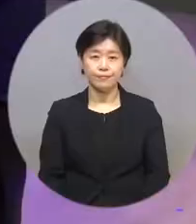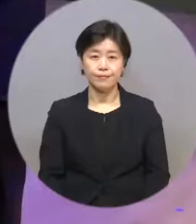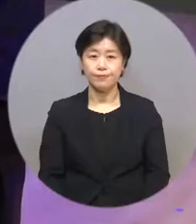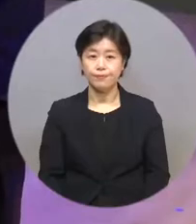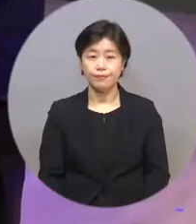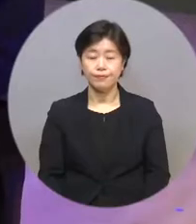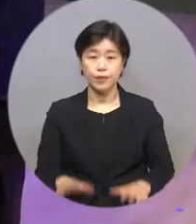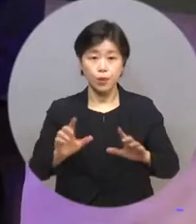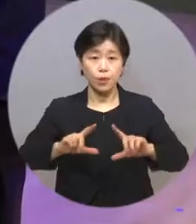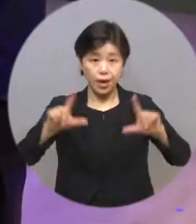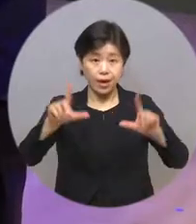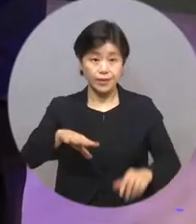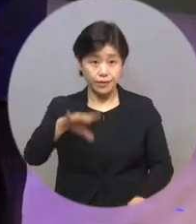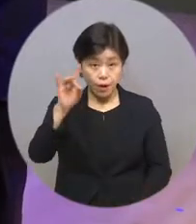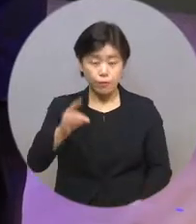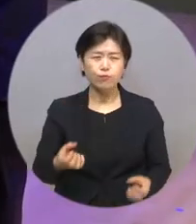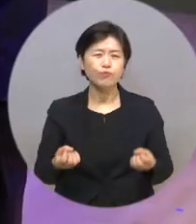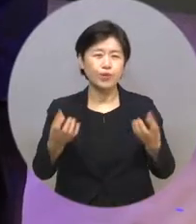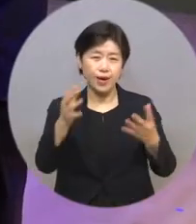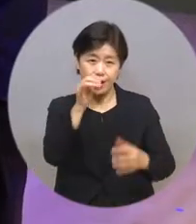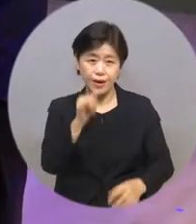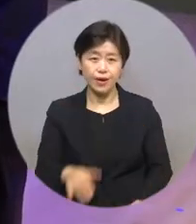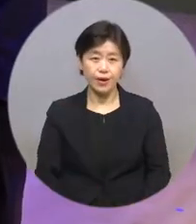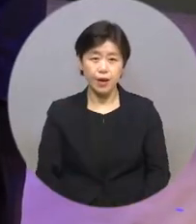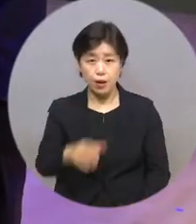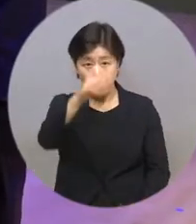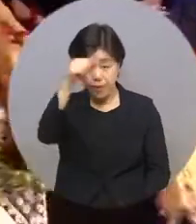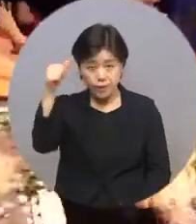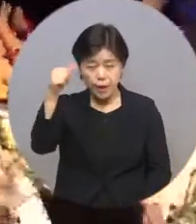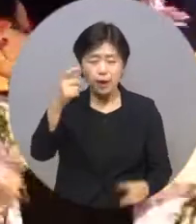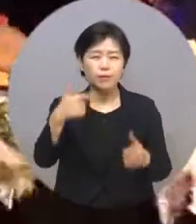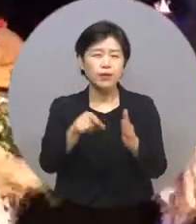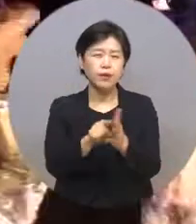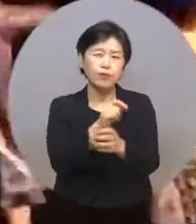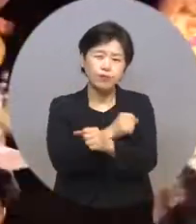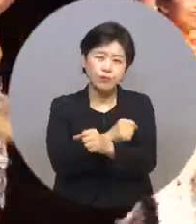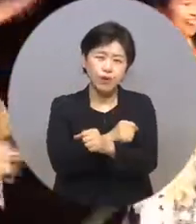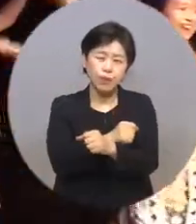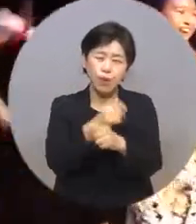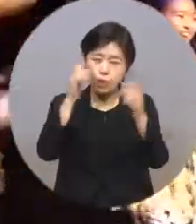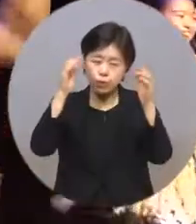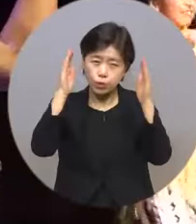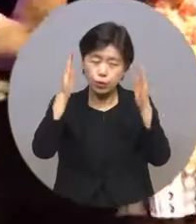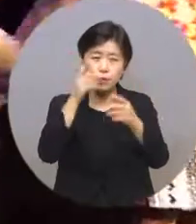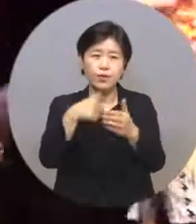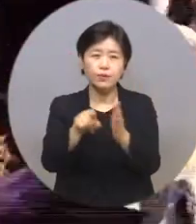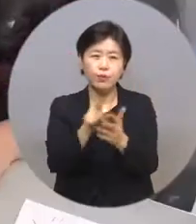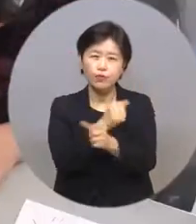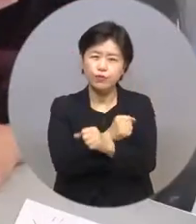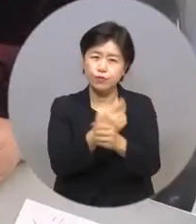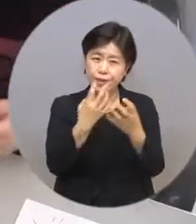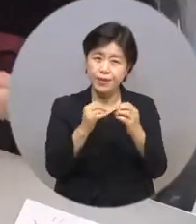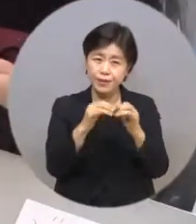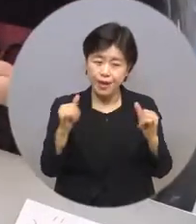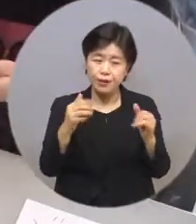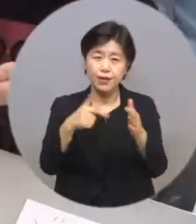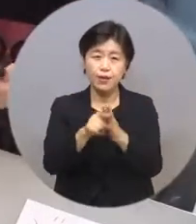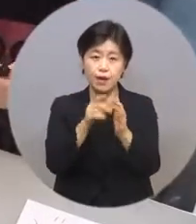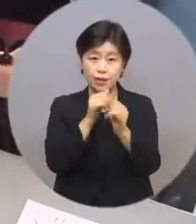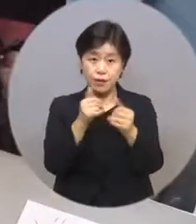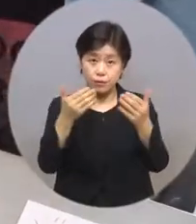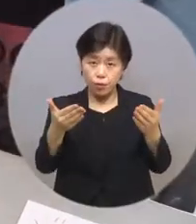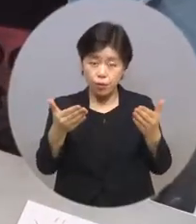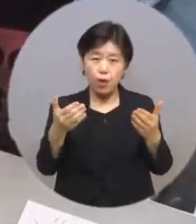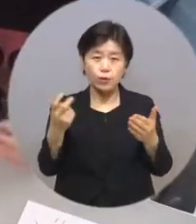올해 처음으로 열린 축제에는 평생교육 유공자 표창 다양한 공연 작품 전시가 진행되며 시민들이 참여할 수